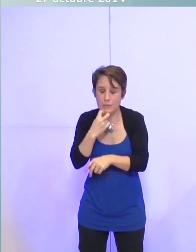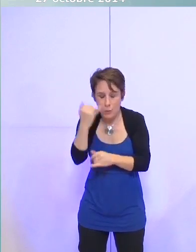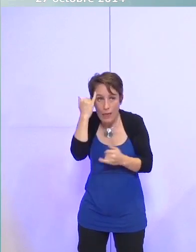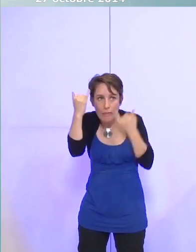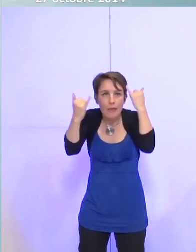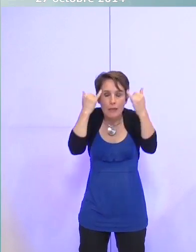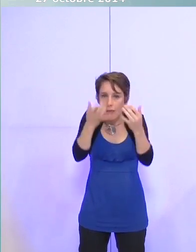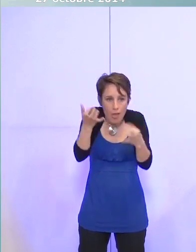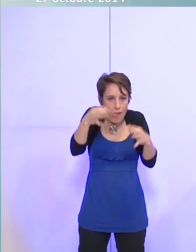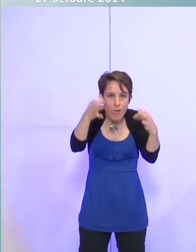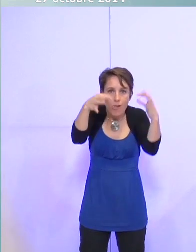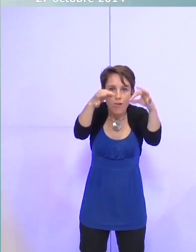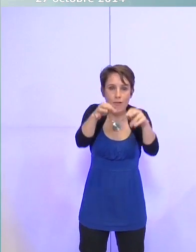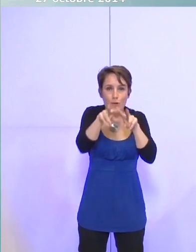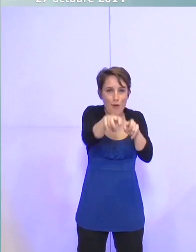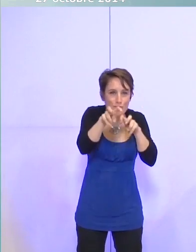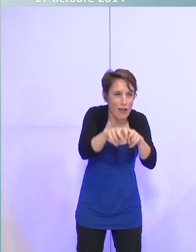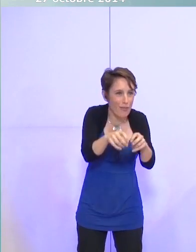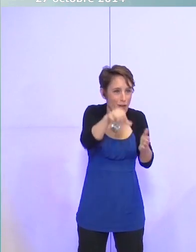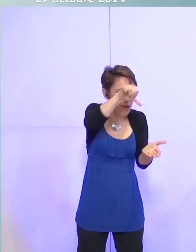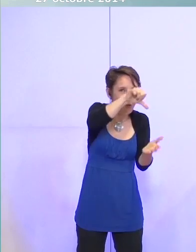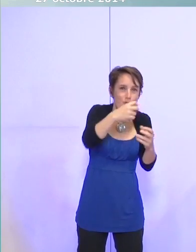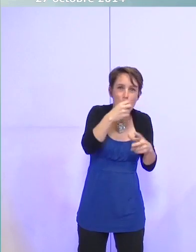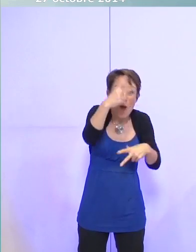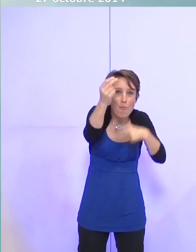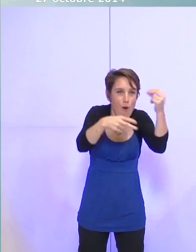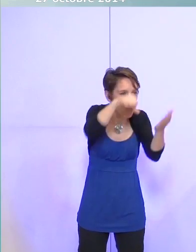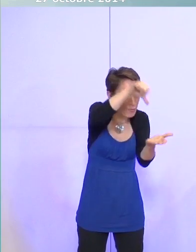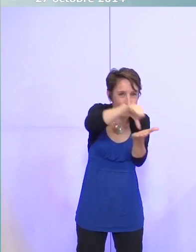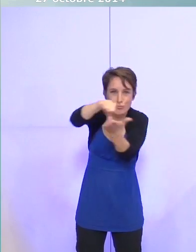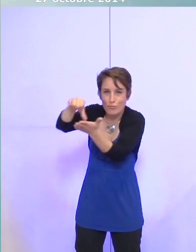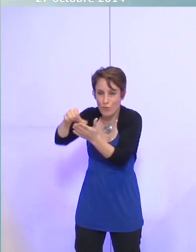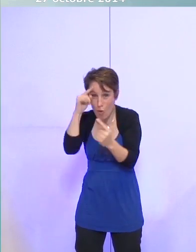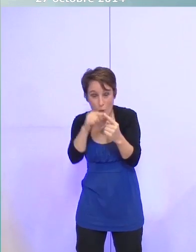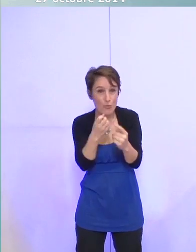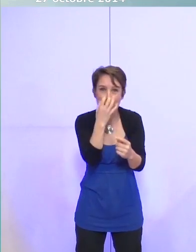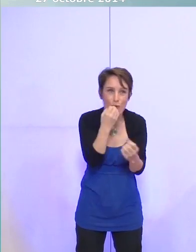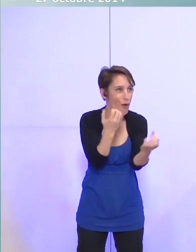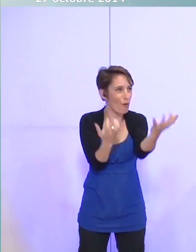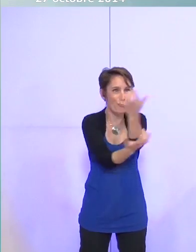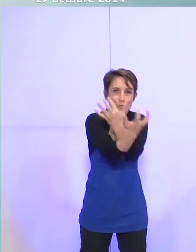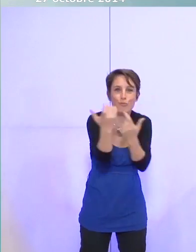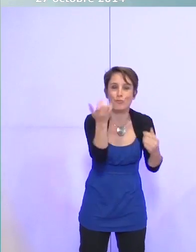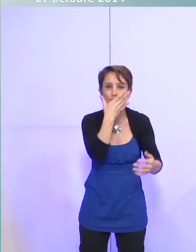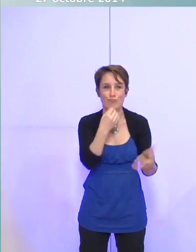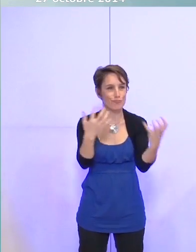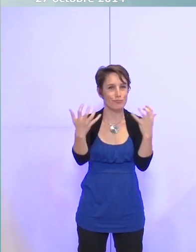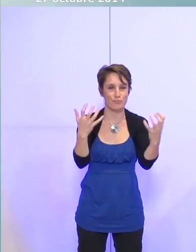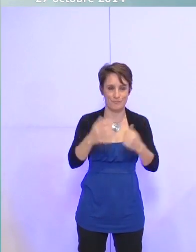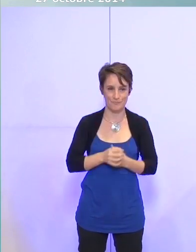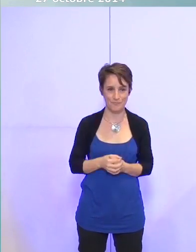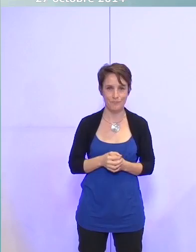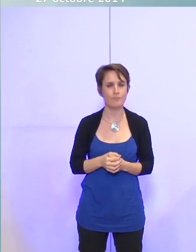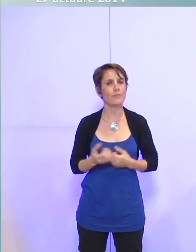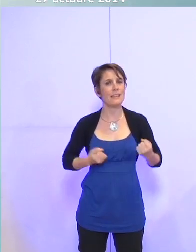embellir, jardiner, végétaliser, fleurir notre cité. Les services de la ville entretiennent depuis plusieurs